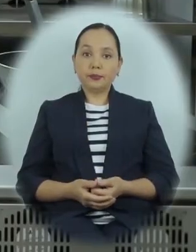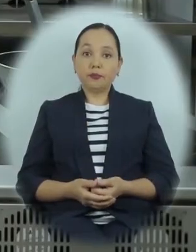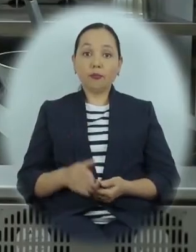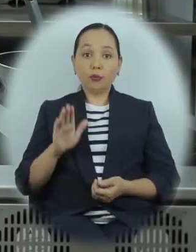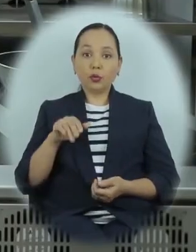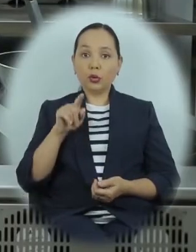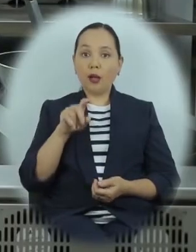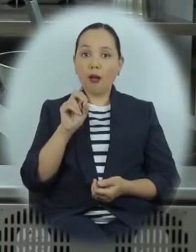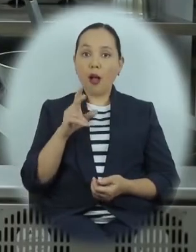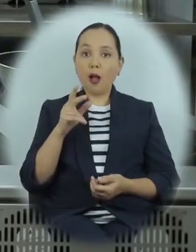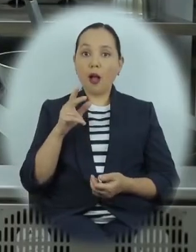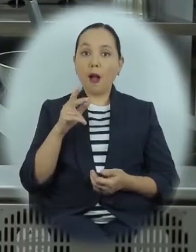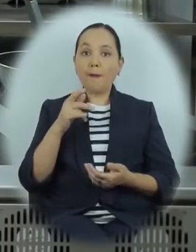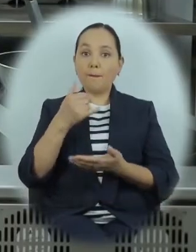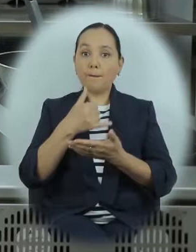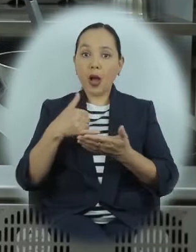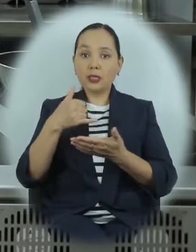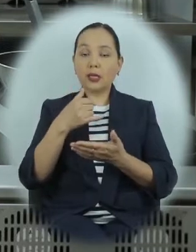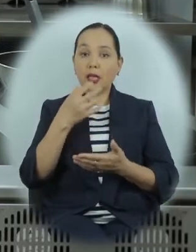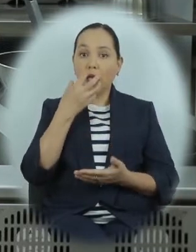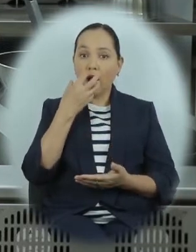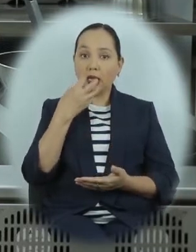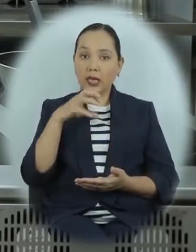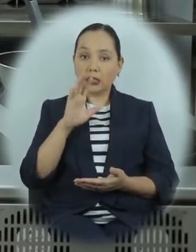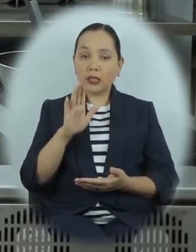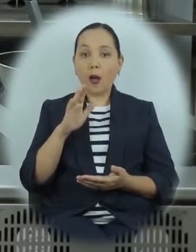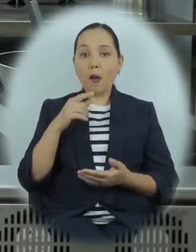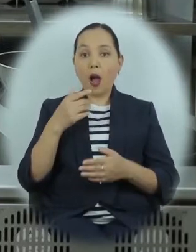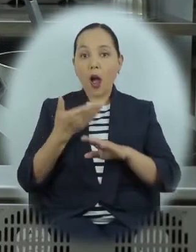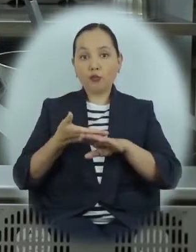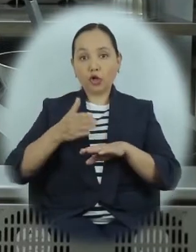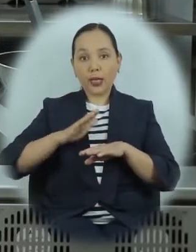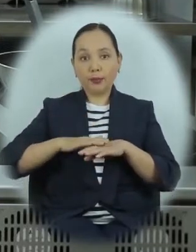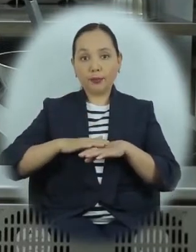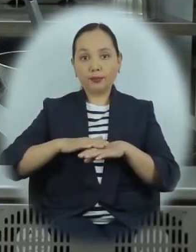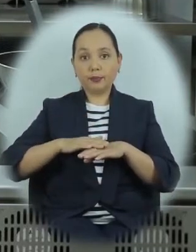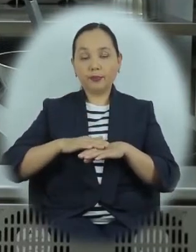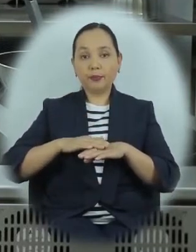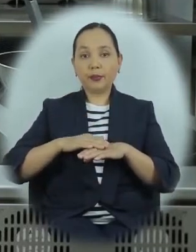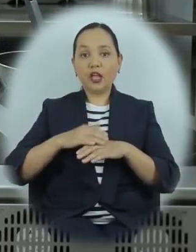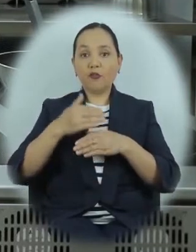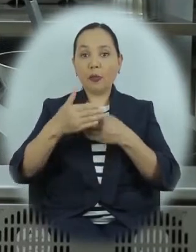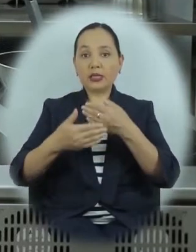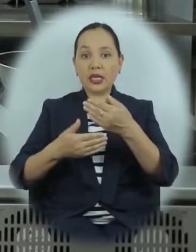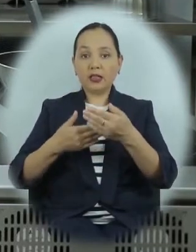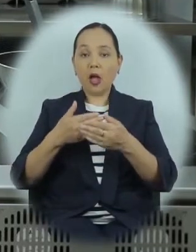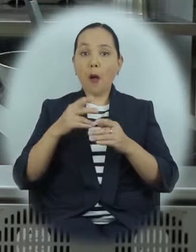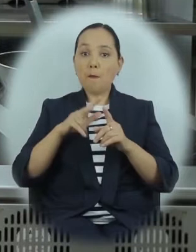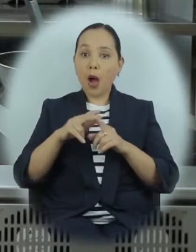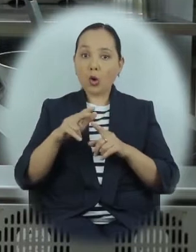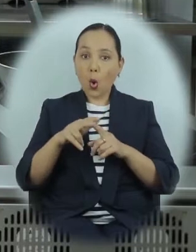После того, как масло нагреется, мы обжарим в последовательности